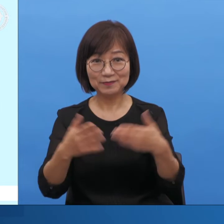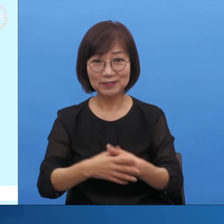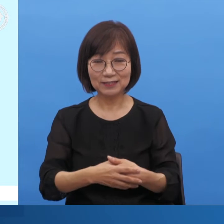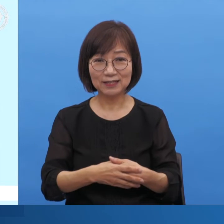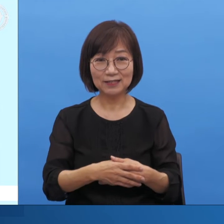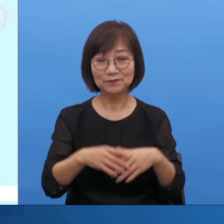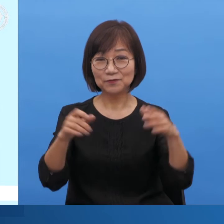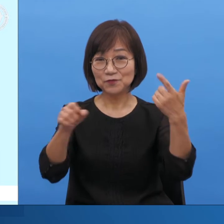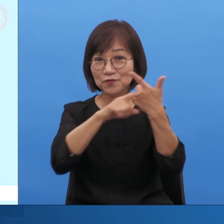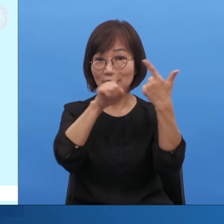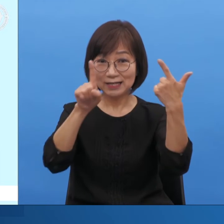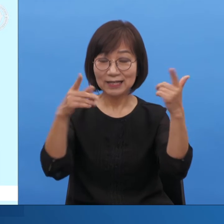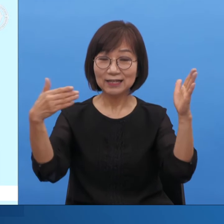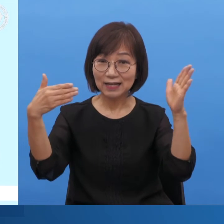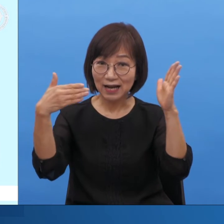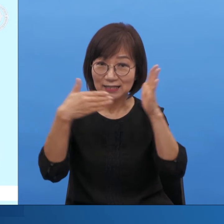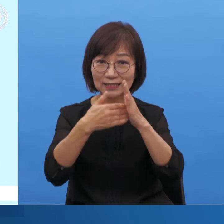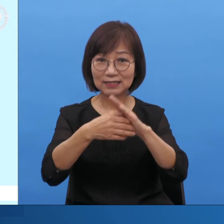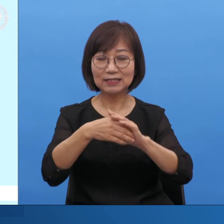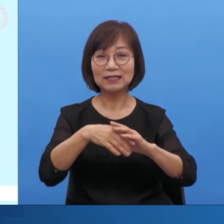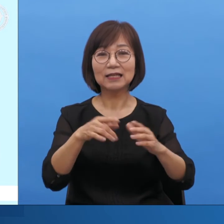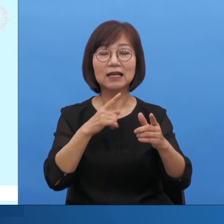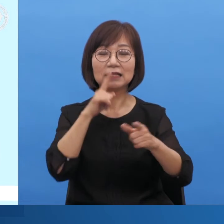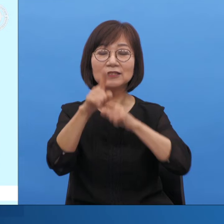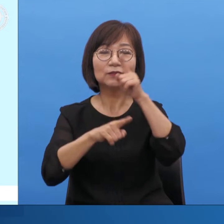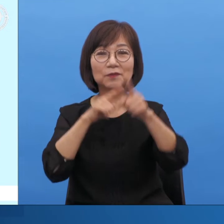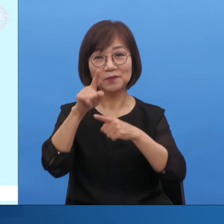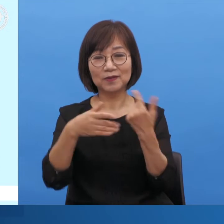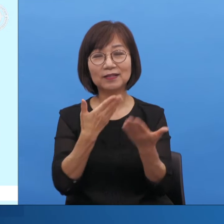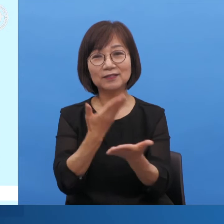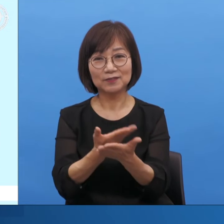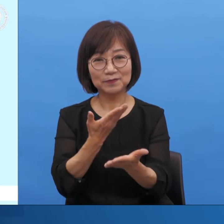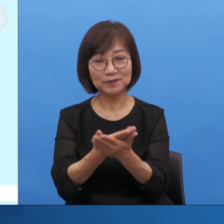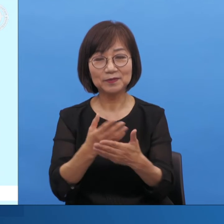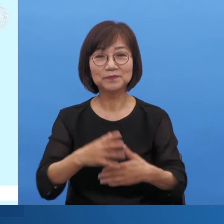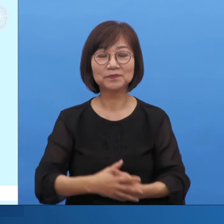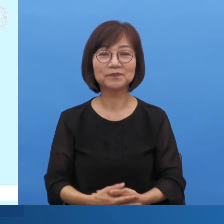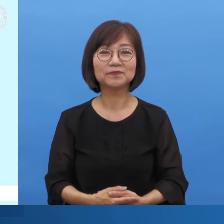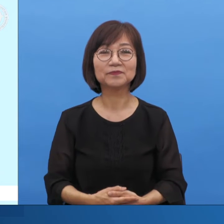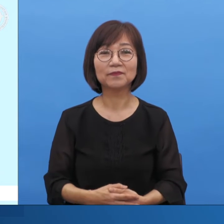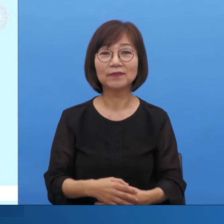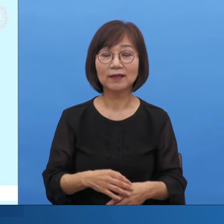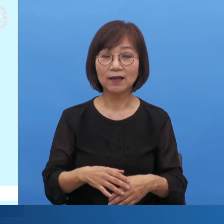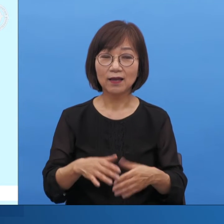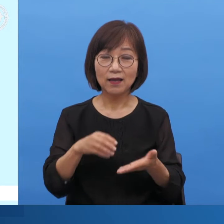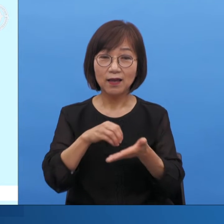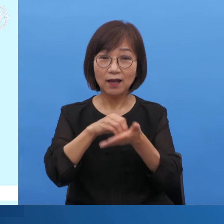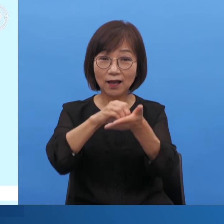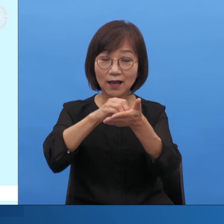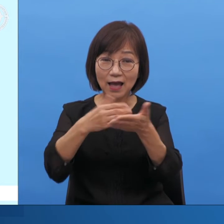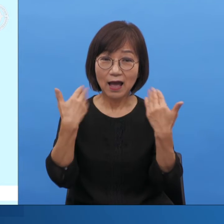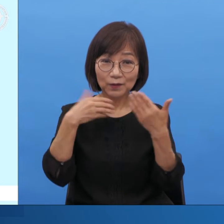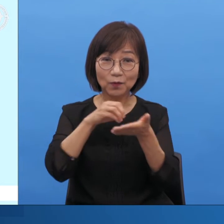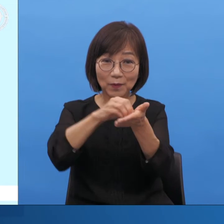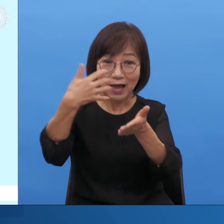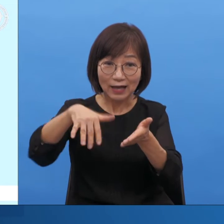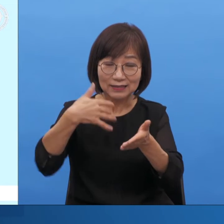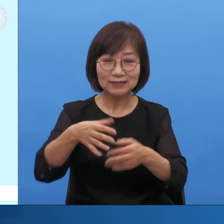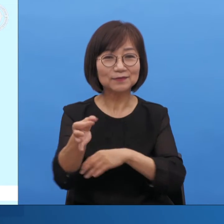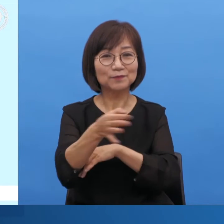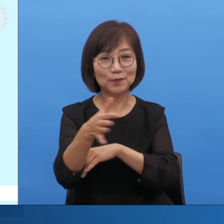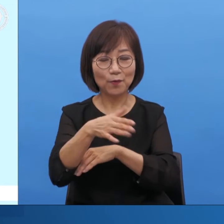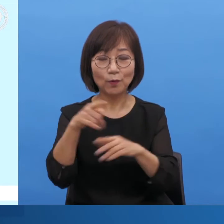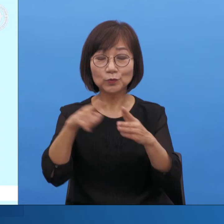오는 6월 1일까지 wea.kr에서 등록받습니다. 미취학 연령은 무료, 초등학생은 2만